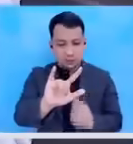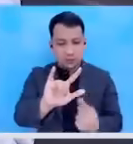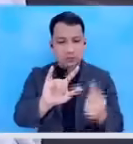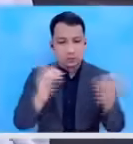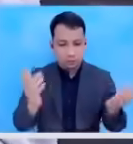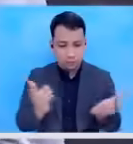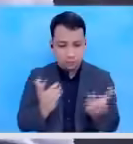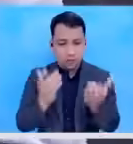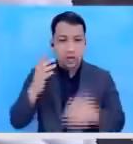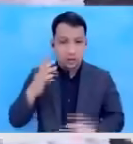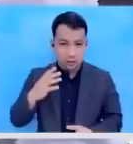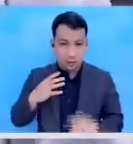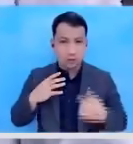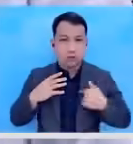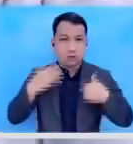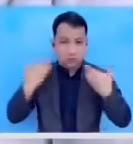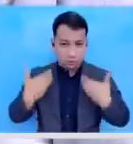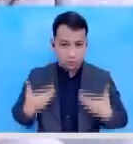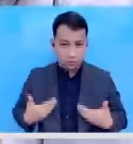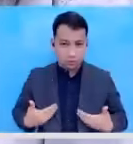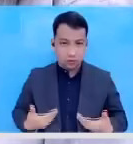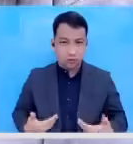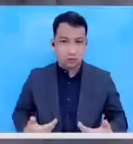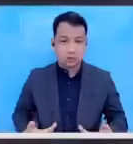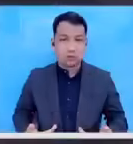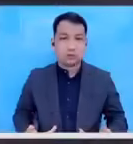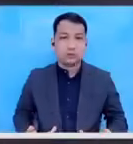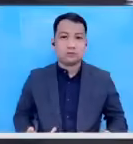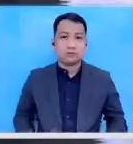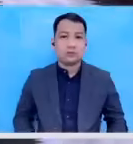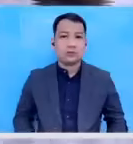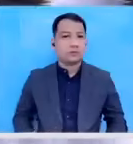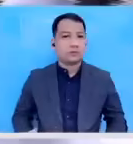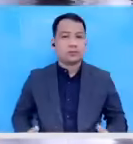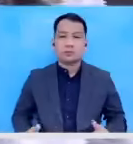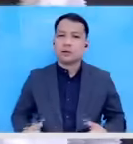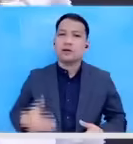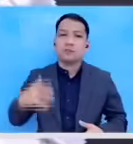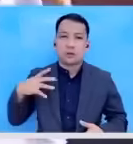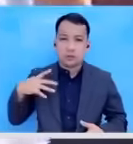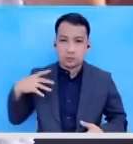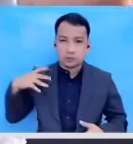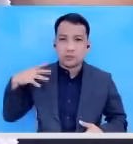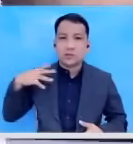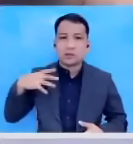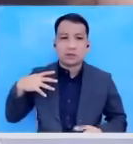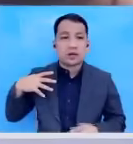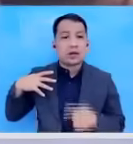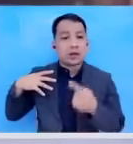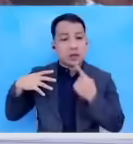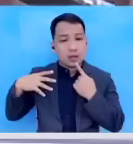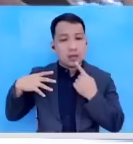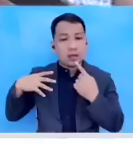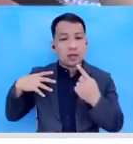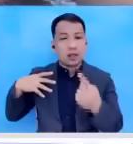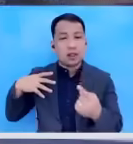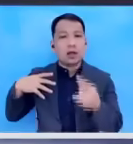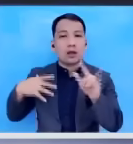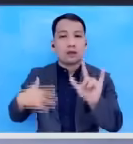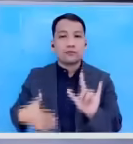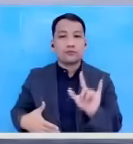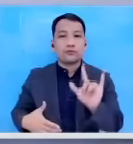nandito lang ako, di magsasawang mag I love